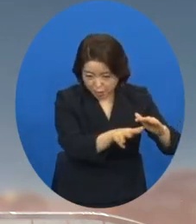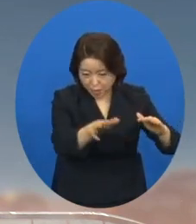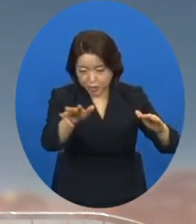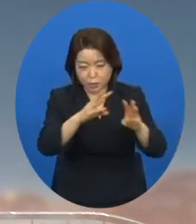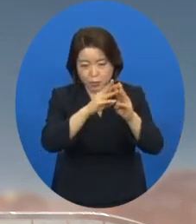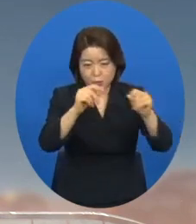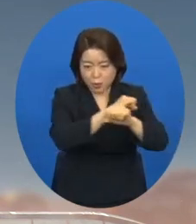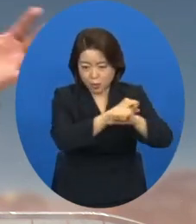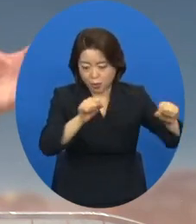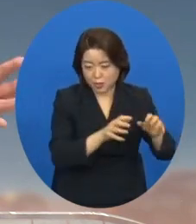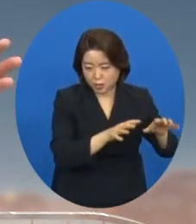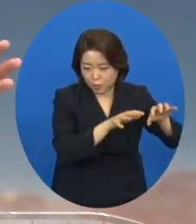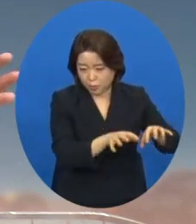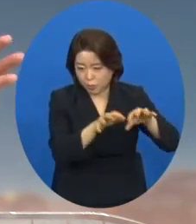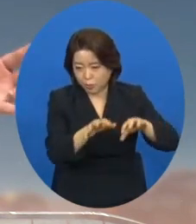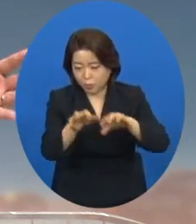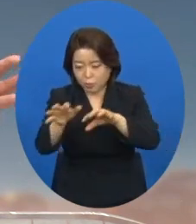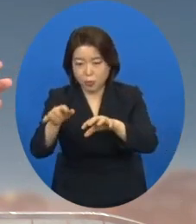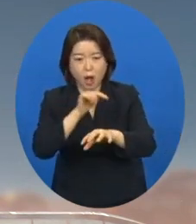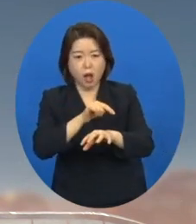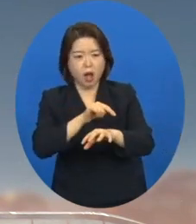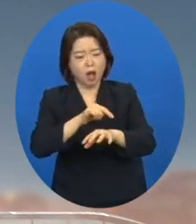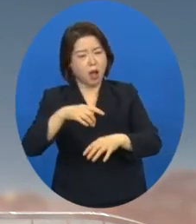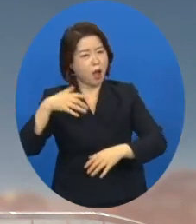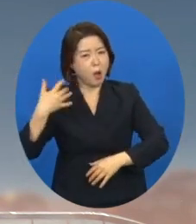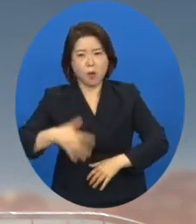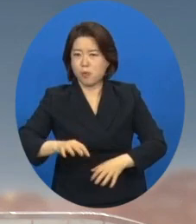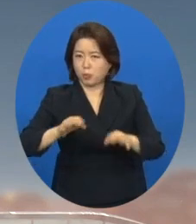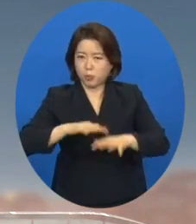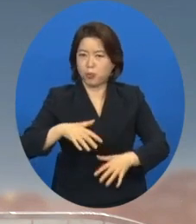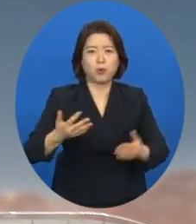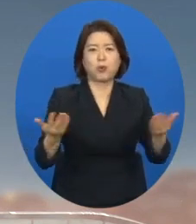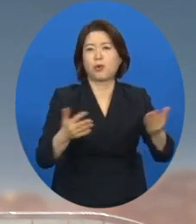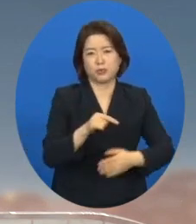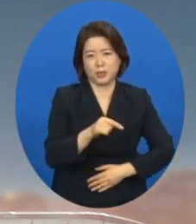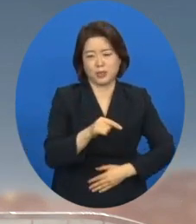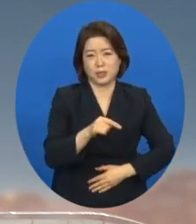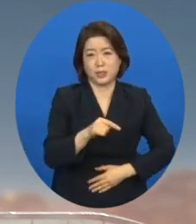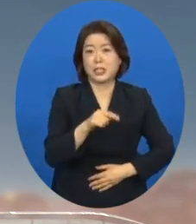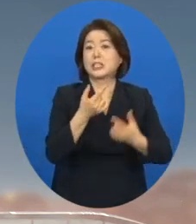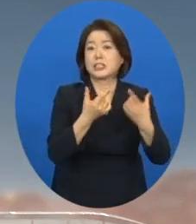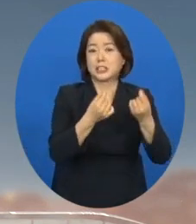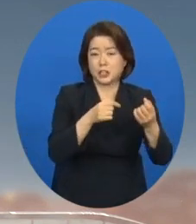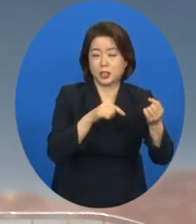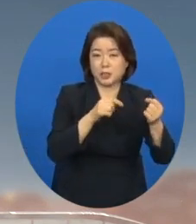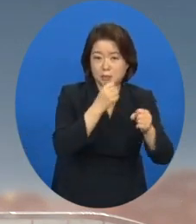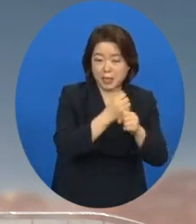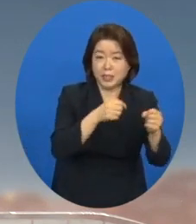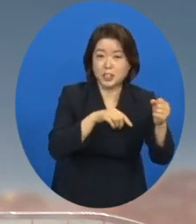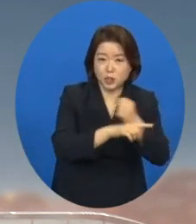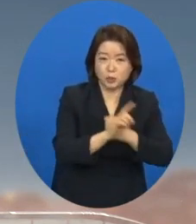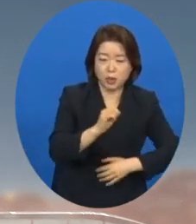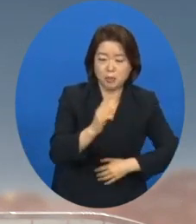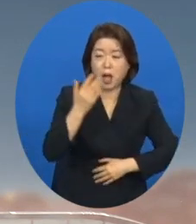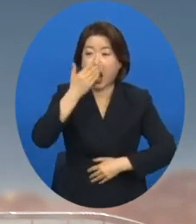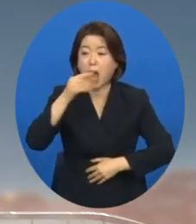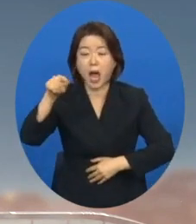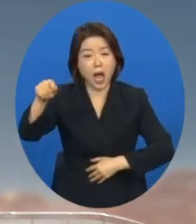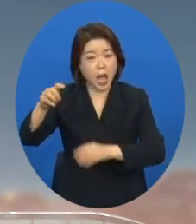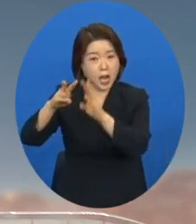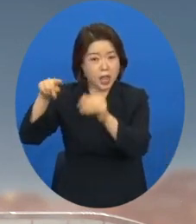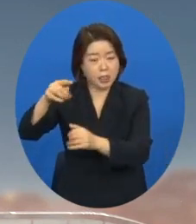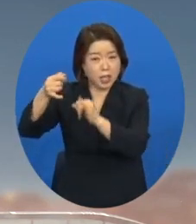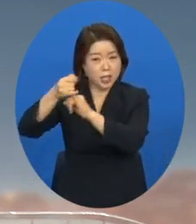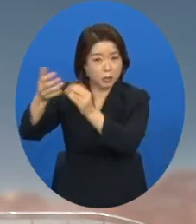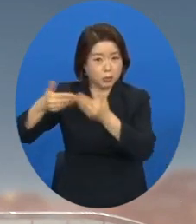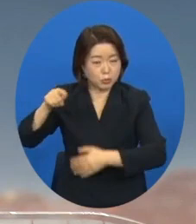광야를 지나게 하셨잖아요. 놀라운 일이죠. 엄청난 일인데 그렇게 하신 이유가 가나안 땅을 약속으로 주셨잖아요. 그것을